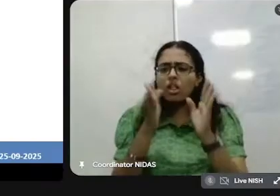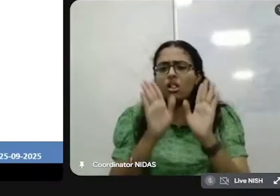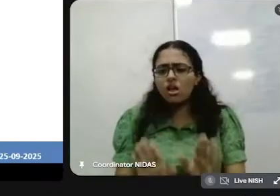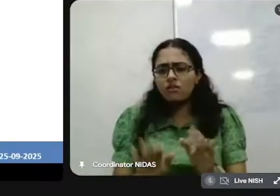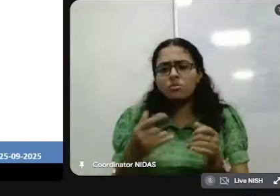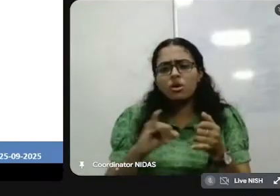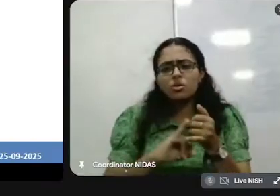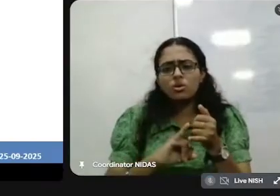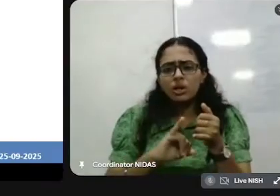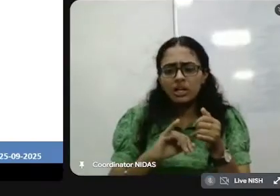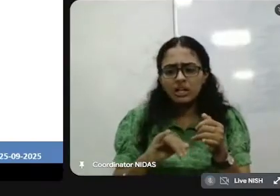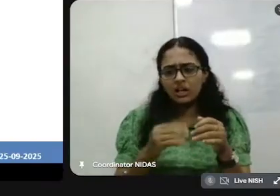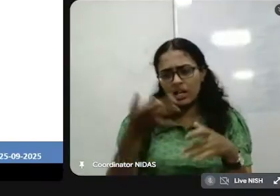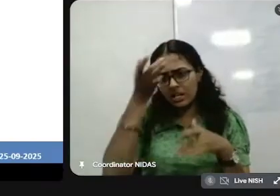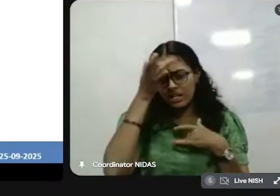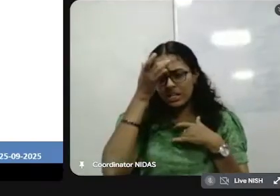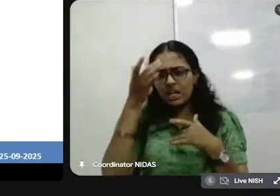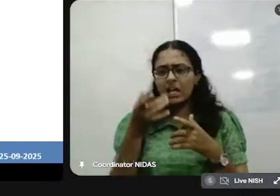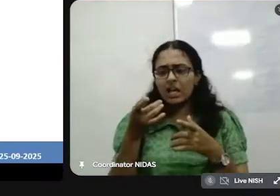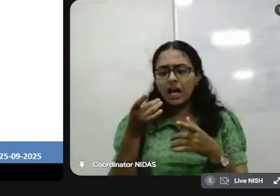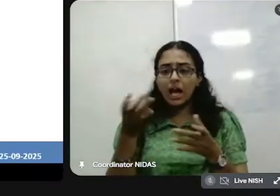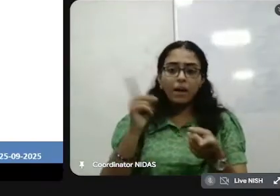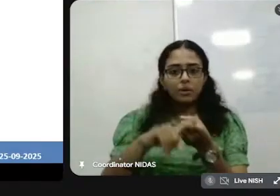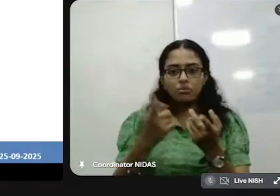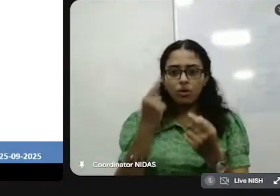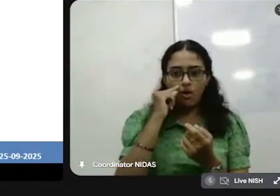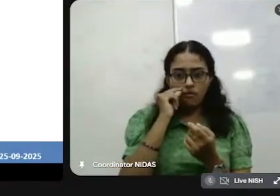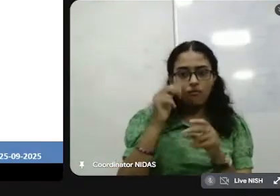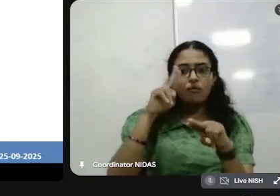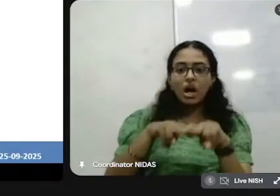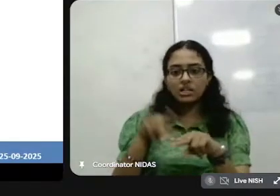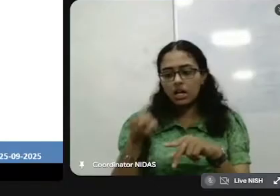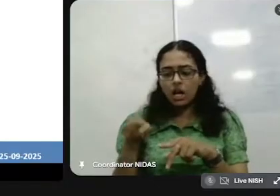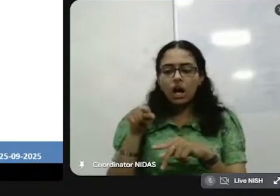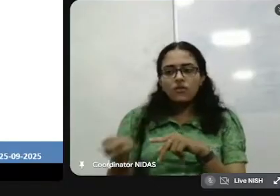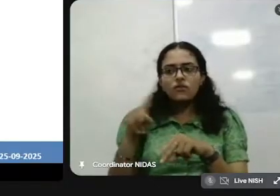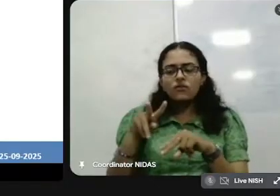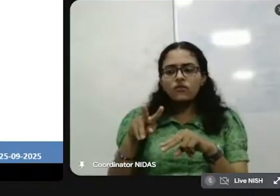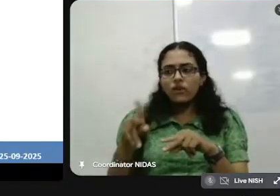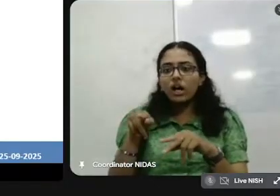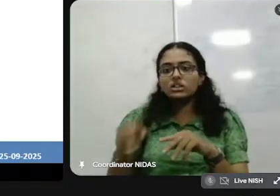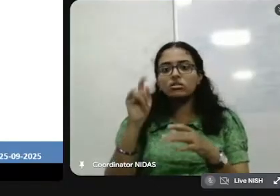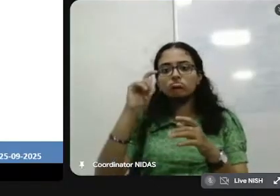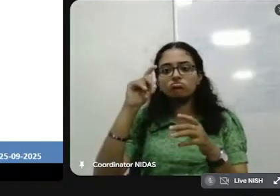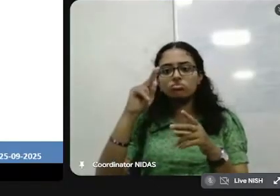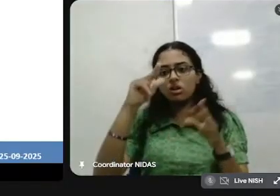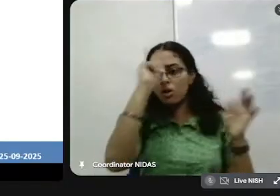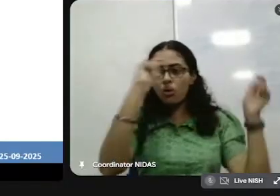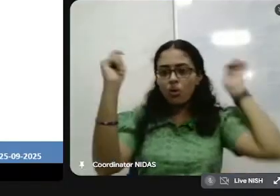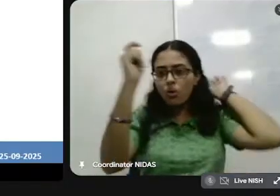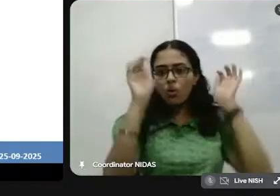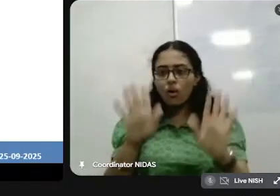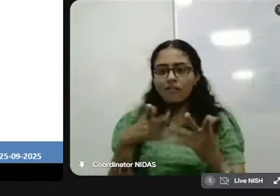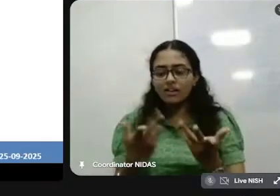ആ വീട്ടിലെ ഒരു അച്ഛനായിരിക്കാം വന്നത്. അപ്പൊ ആ അച്ഛന്റെ റോൾ അവിടെ ചെയ്യാൻ പറ്റാത്ത അവസ്ഥയാണ് അദ്ദേഹം പിന്നെ ഫേസ് ചെയ്യുന്നത്. ജോലിക്ക്